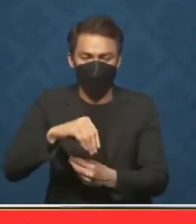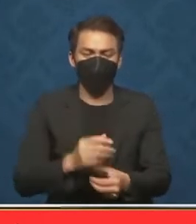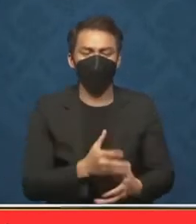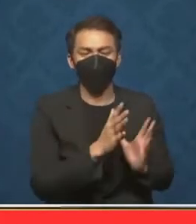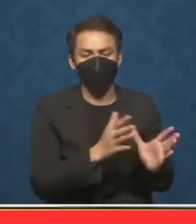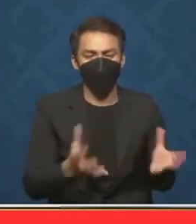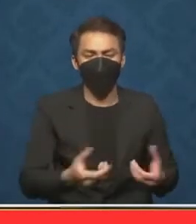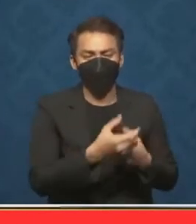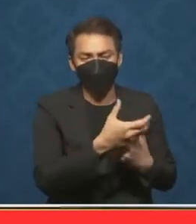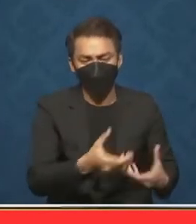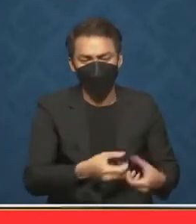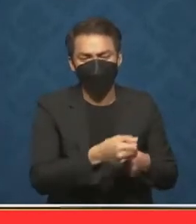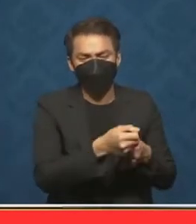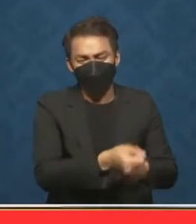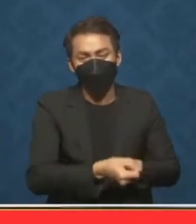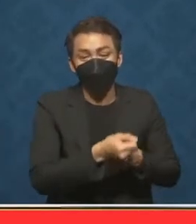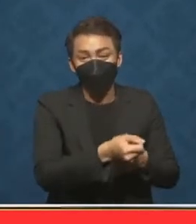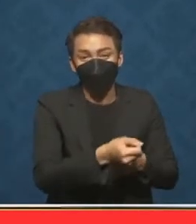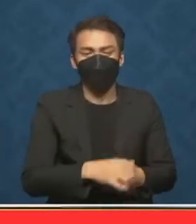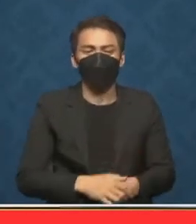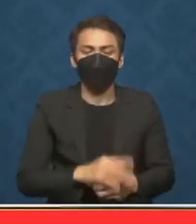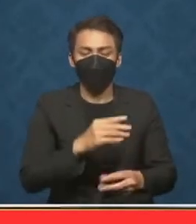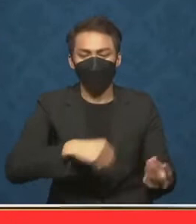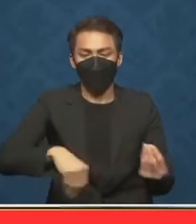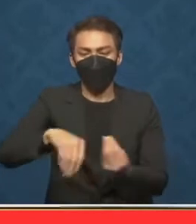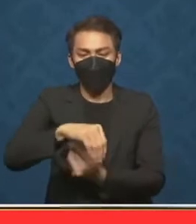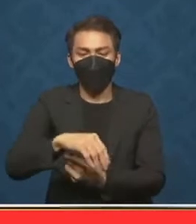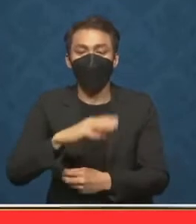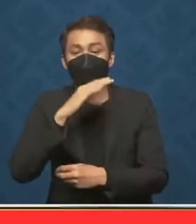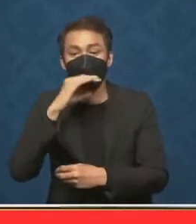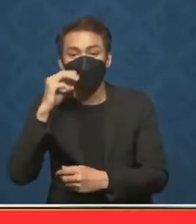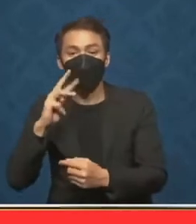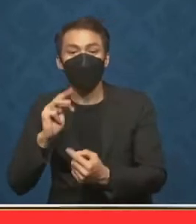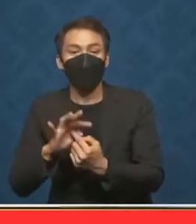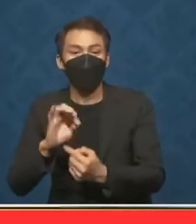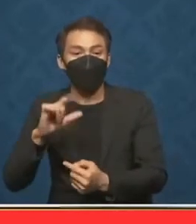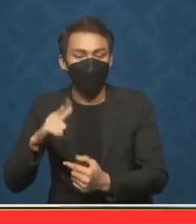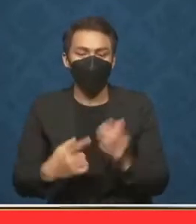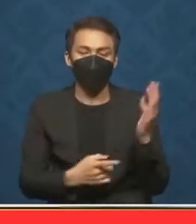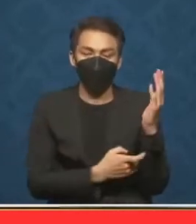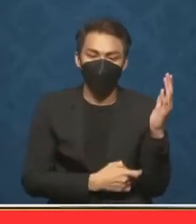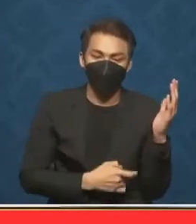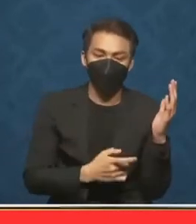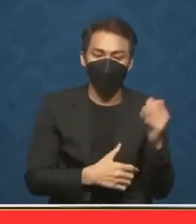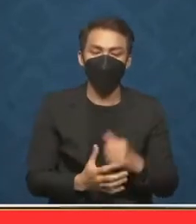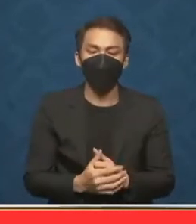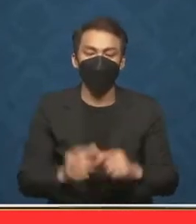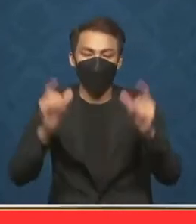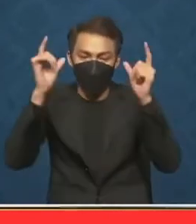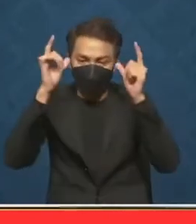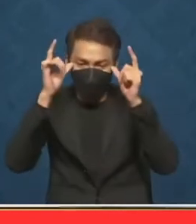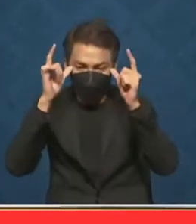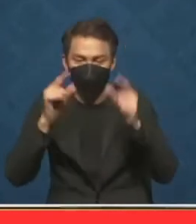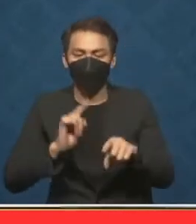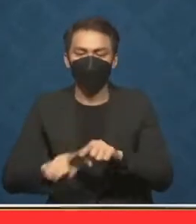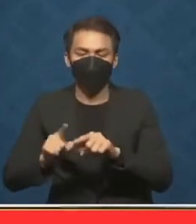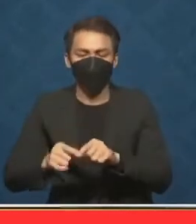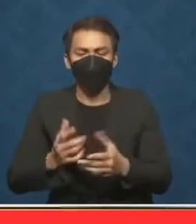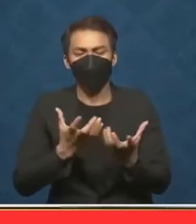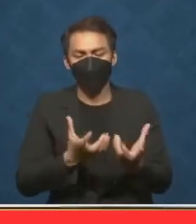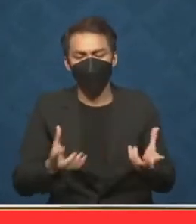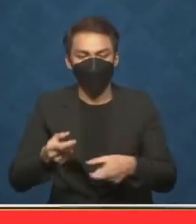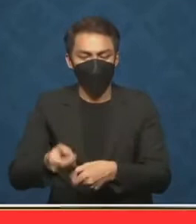จะเจอสมคู่ค้า ทงสองฝ่ายเราอาจจะแรกขาวหอมลิ แรกอย่างภาลา แรกโรคุณ หรอสนค้าเกษตร อื่ ๆ